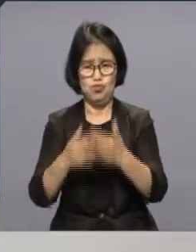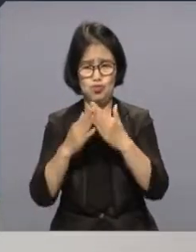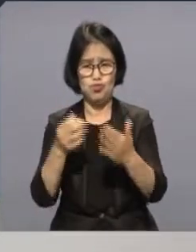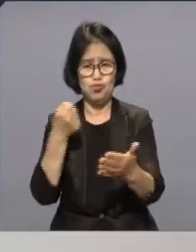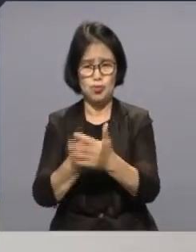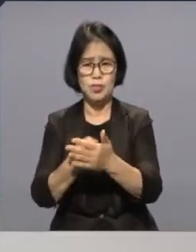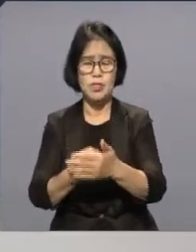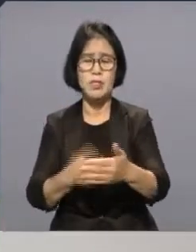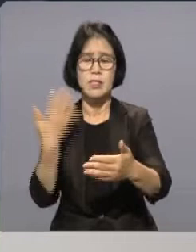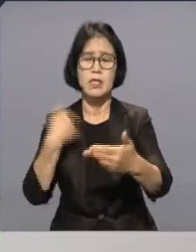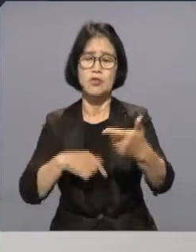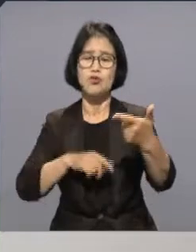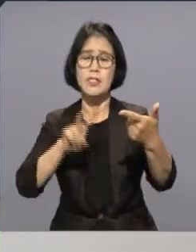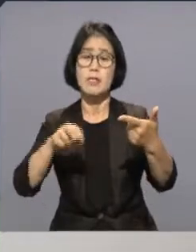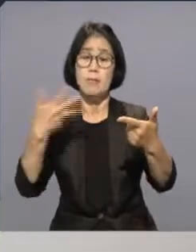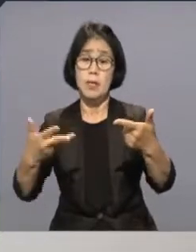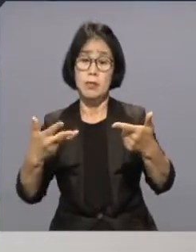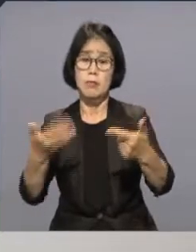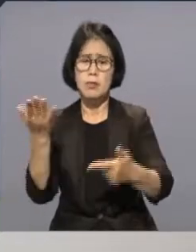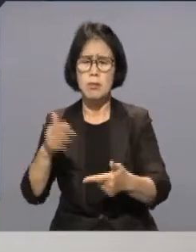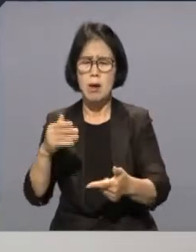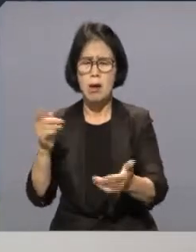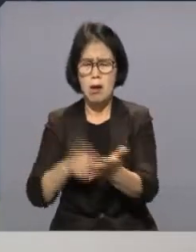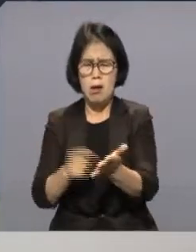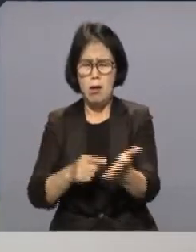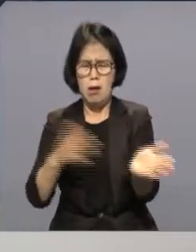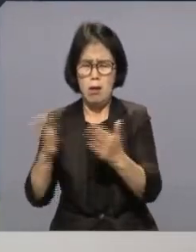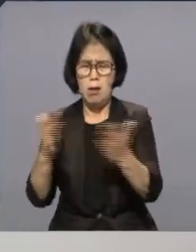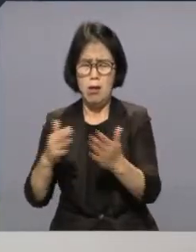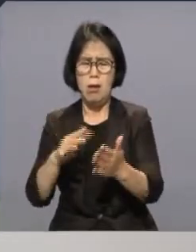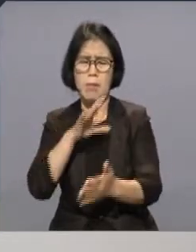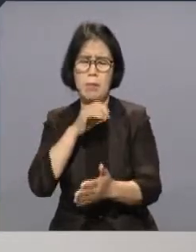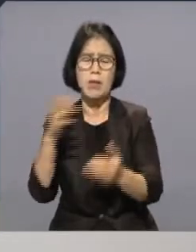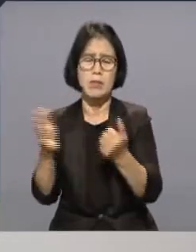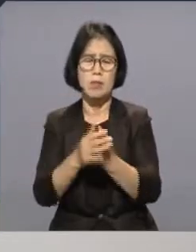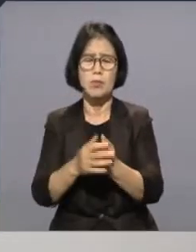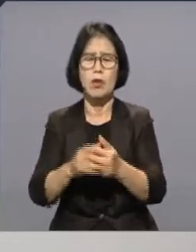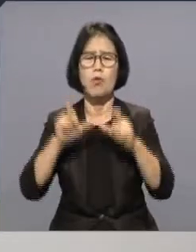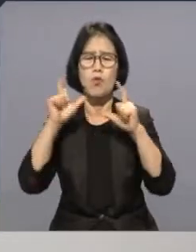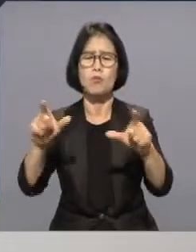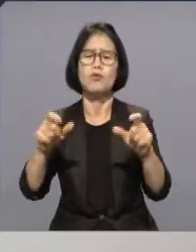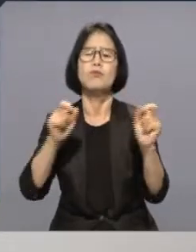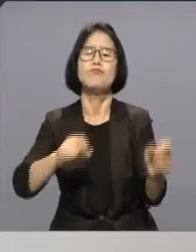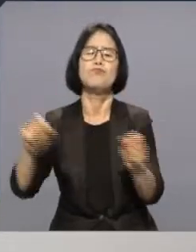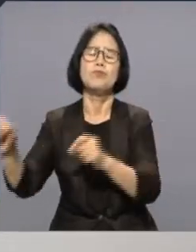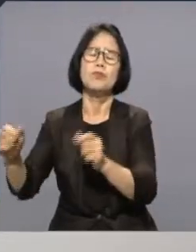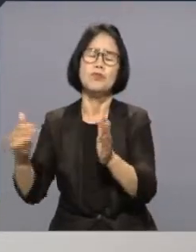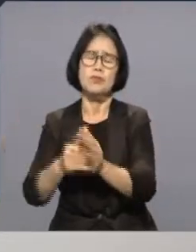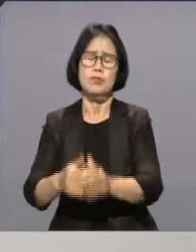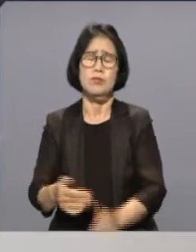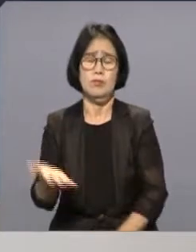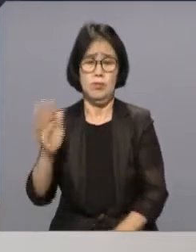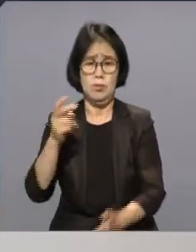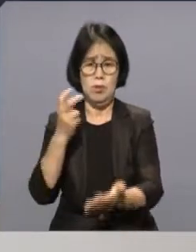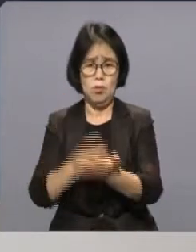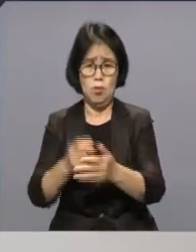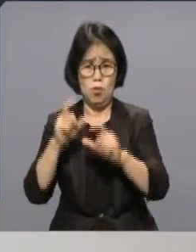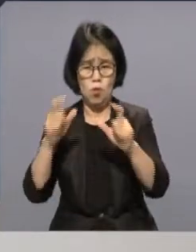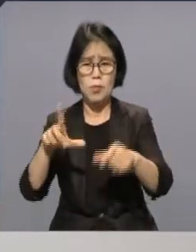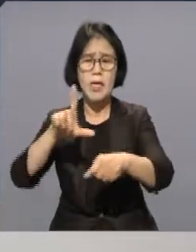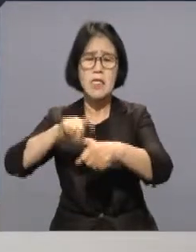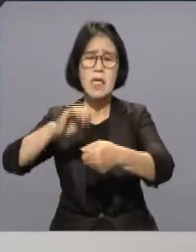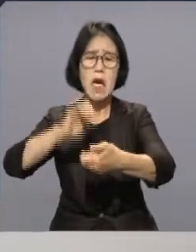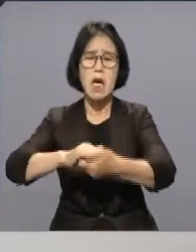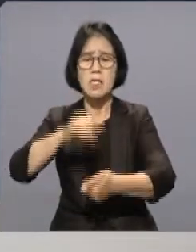지난달 28일이었지만 날치기라는 국민의힘 반발에 김 지사가 공포를 미뤘습니다. 그런데 조례 공포엔 기한이 있는